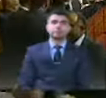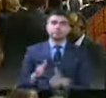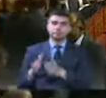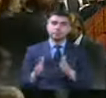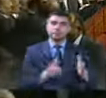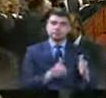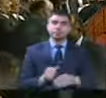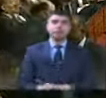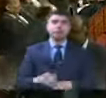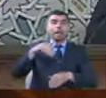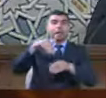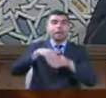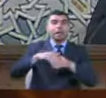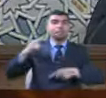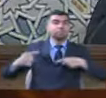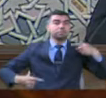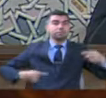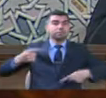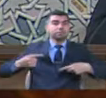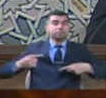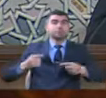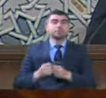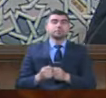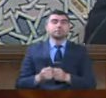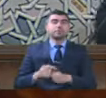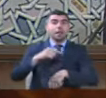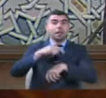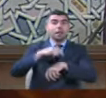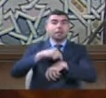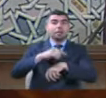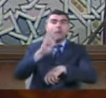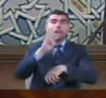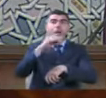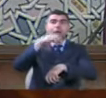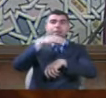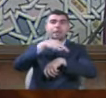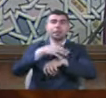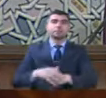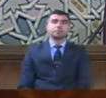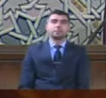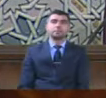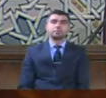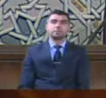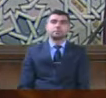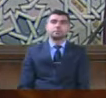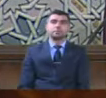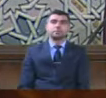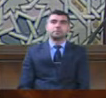الكلمة لفريق الأصالة والمعاصرة في حدود 4 دقائق. أصالة